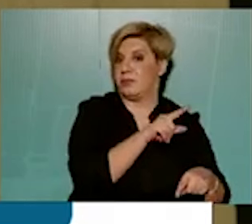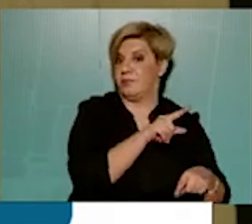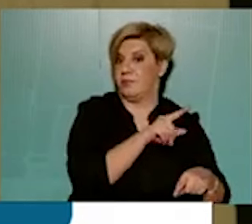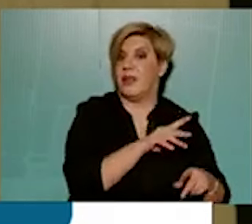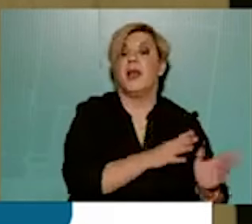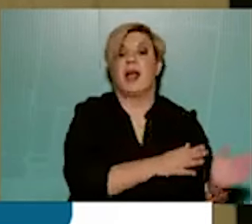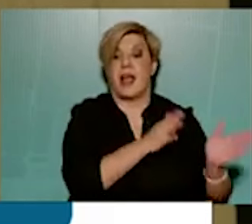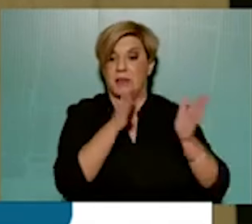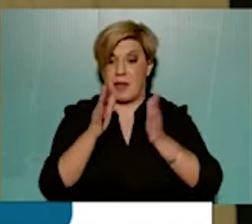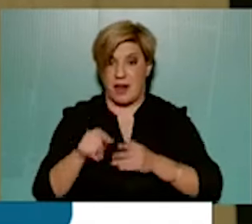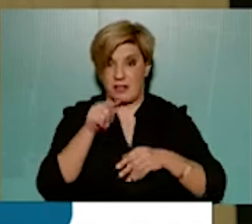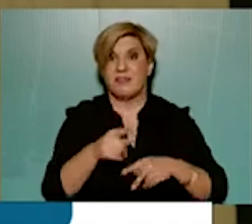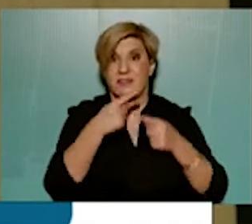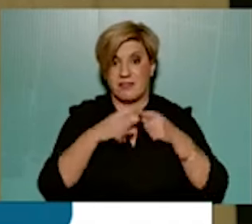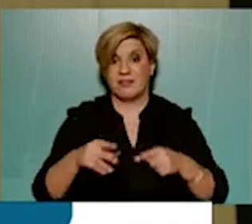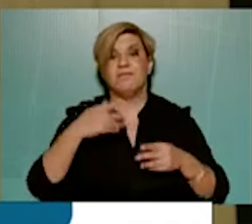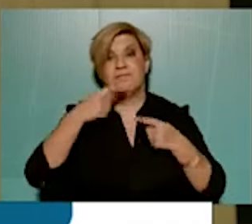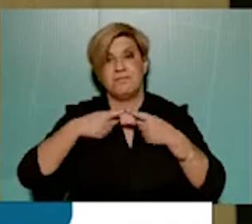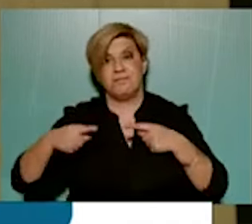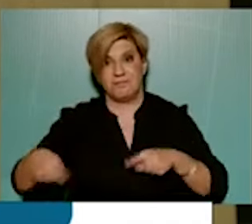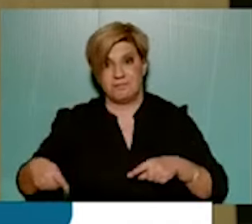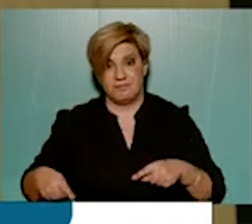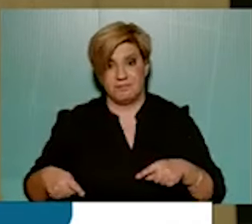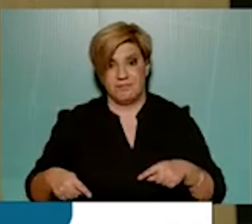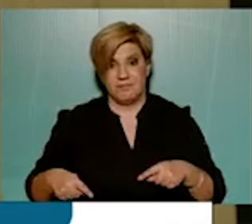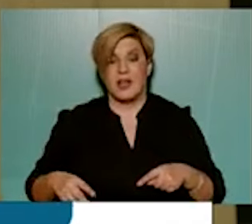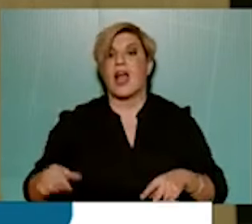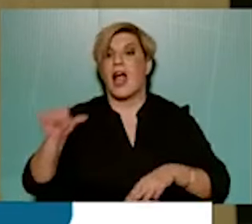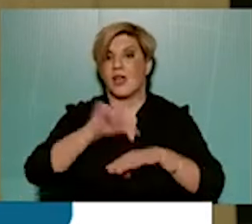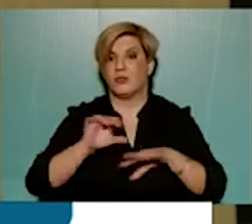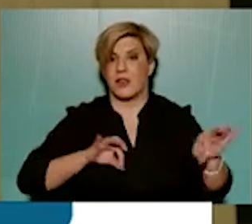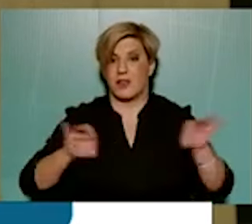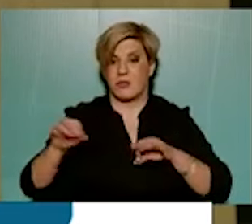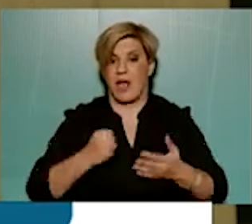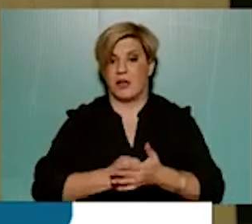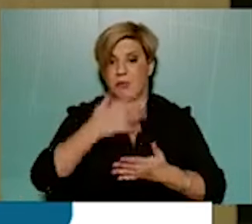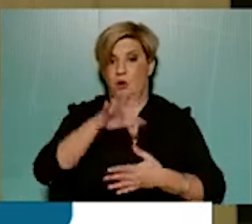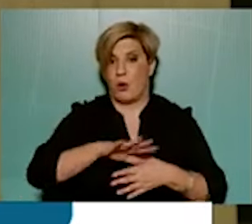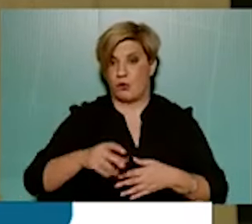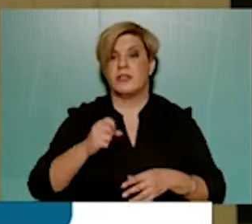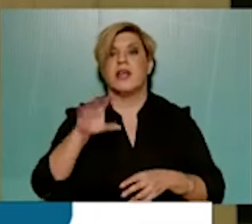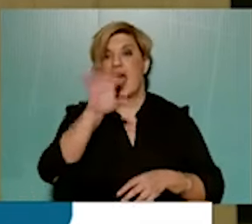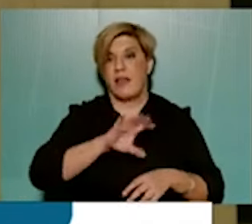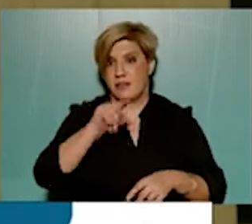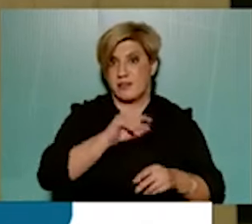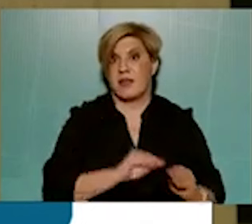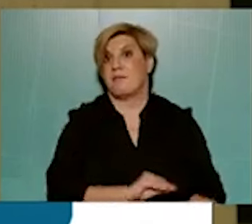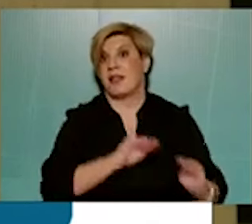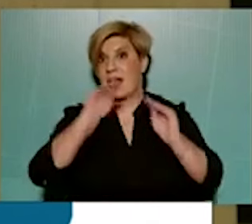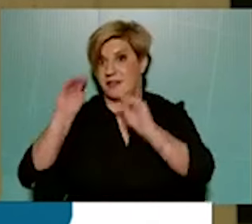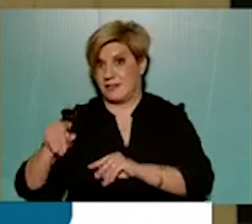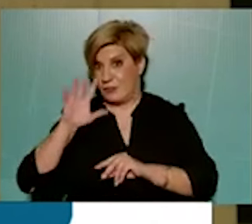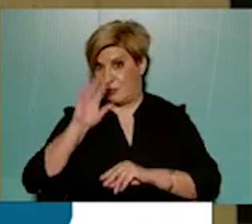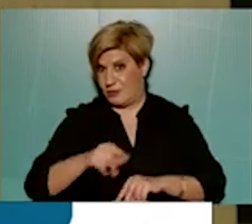Σε αντιπαράθεση λοιπόν με τις διάφορες εκδοχές του αστικού σχεδιασμού για την αξιοποίηση του χώρου της ΔΕΘ και την πιθανή μετακατάστασή